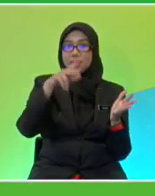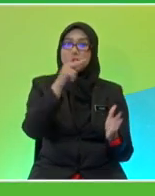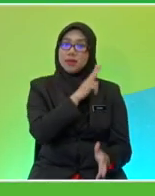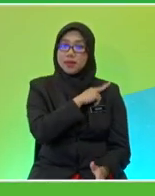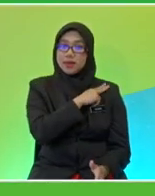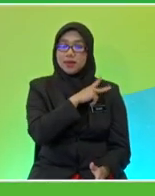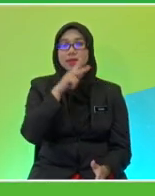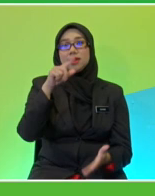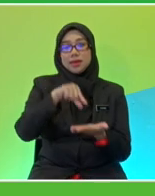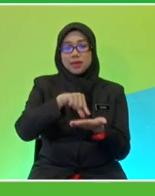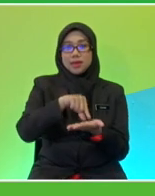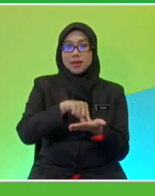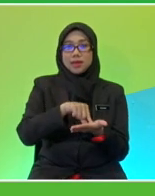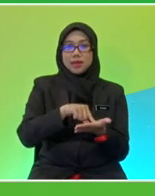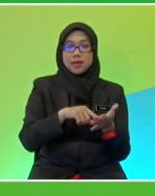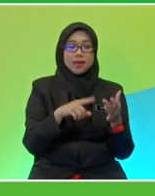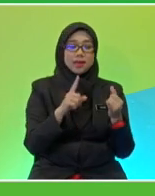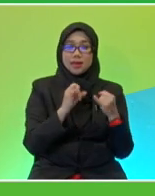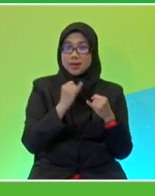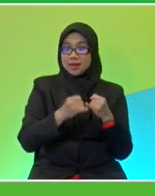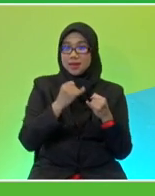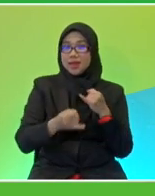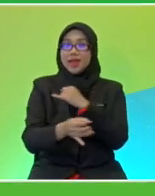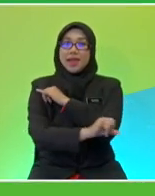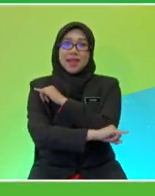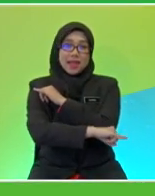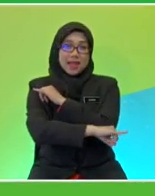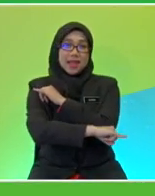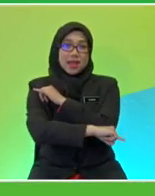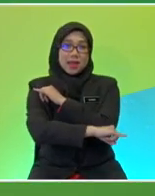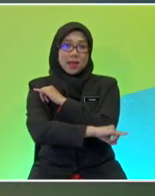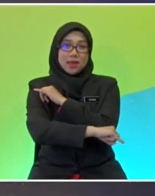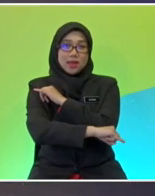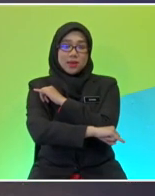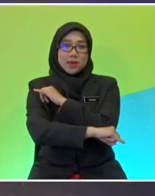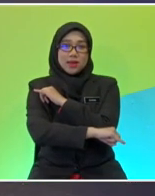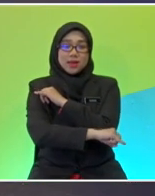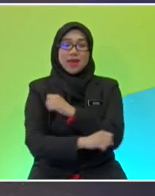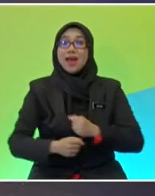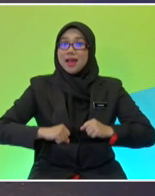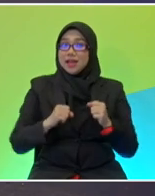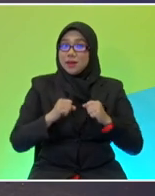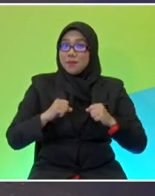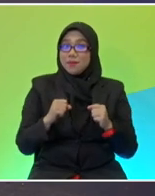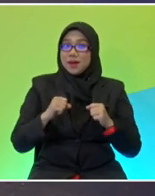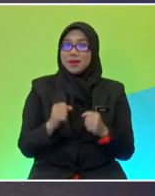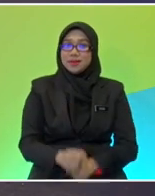dan Eko ayam boneka yang ada